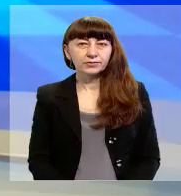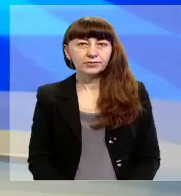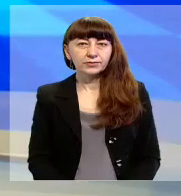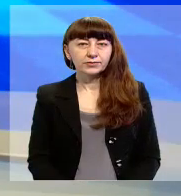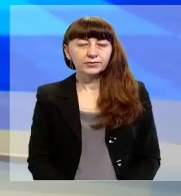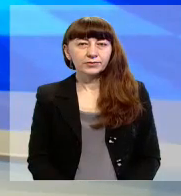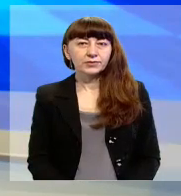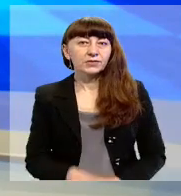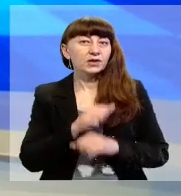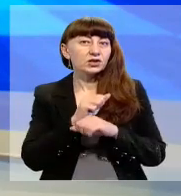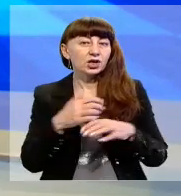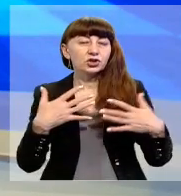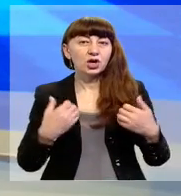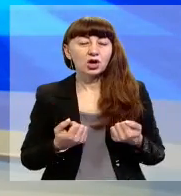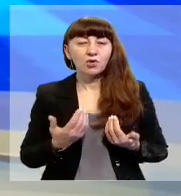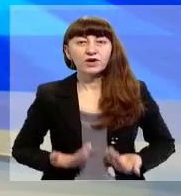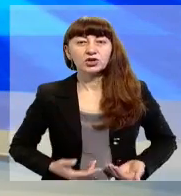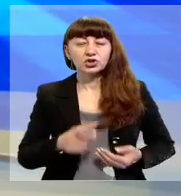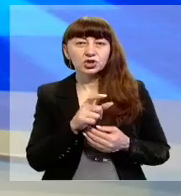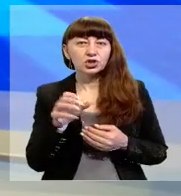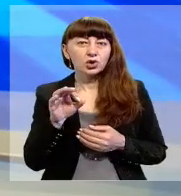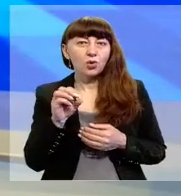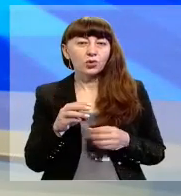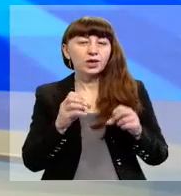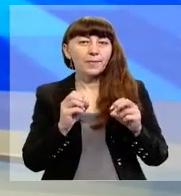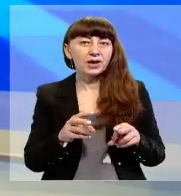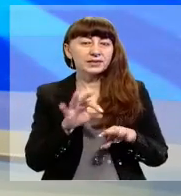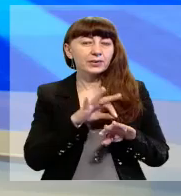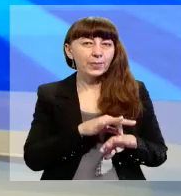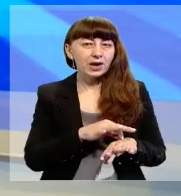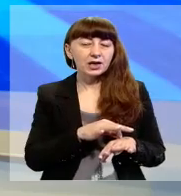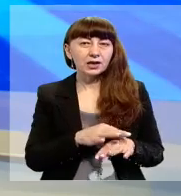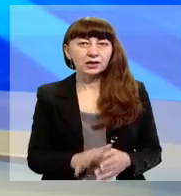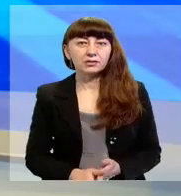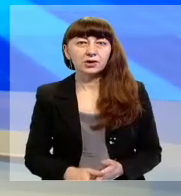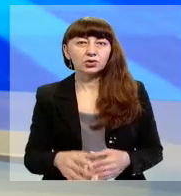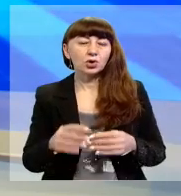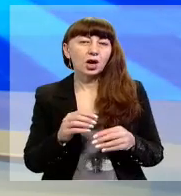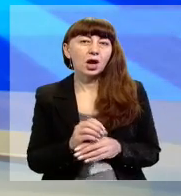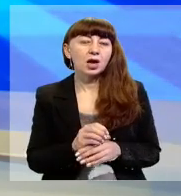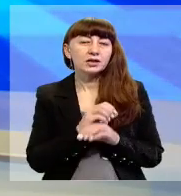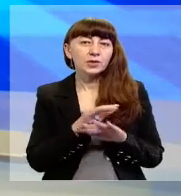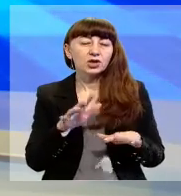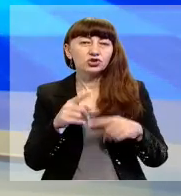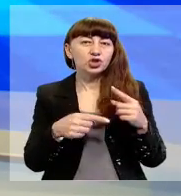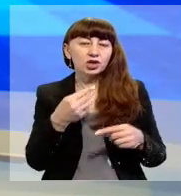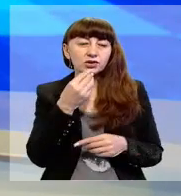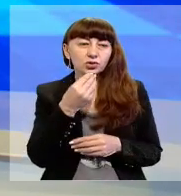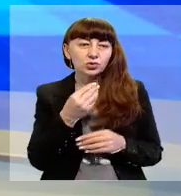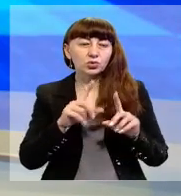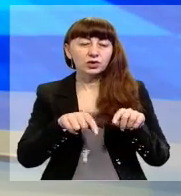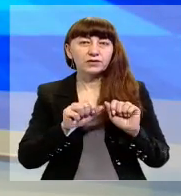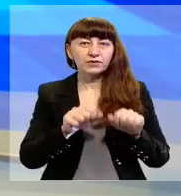халықтың денсаулығын тағам арқылы таралатын қауіпті аурулардан қорғау. Бүгінде әлемдегі ондаған елге тауарларын экспорттап жүрген